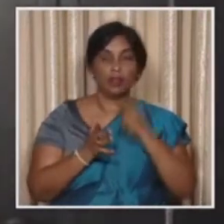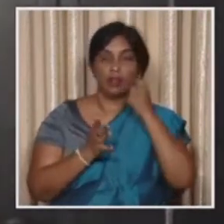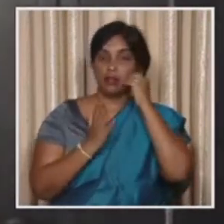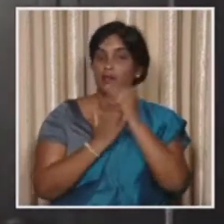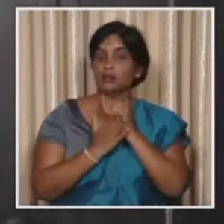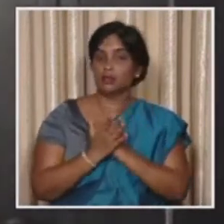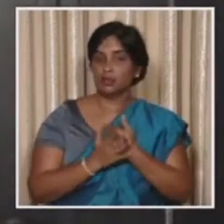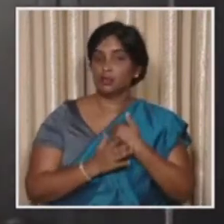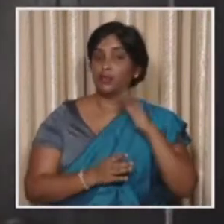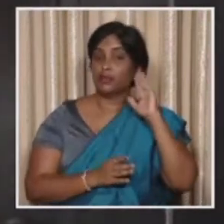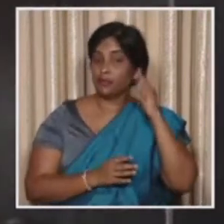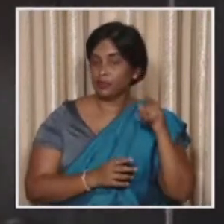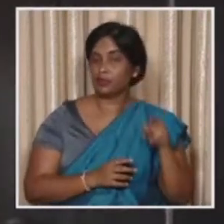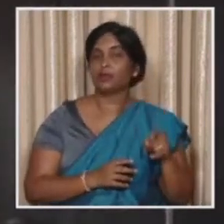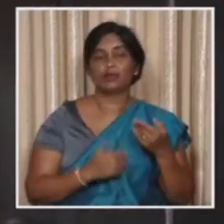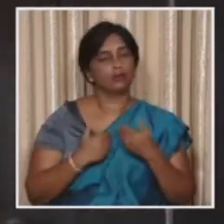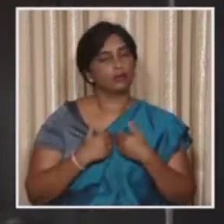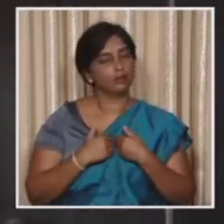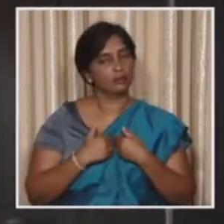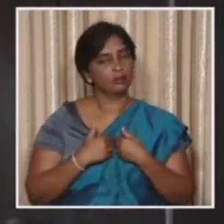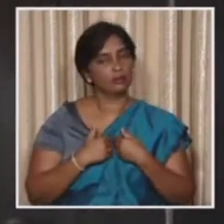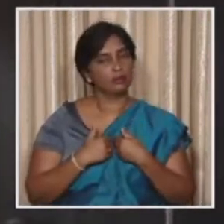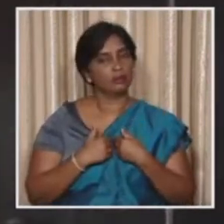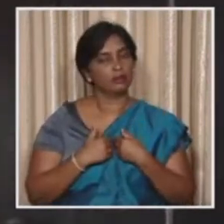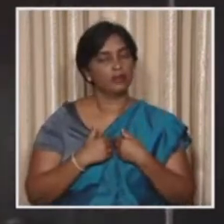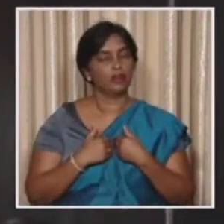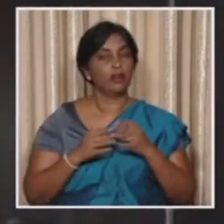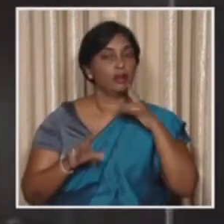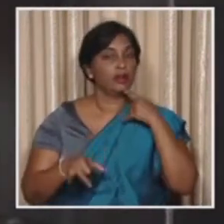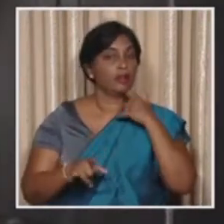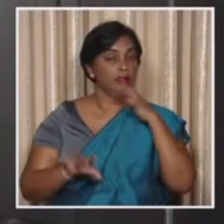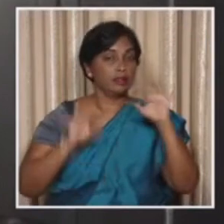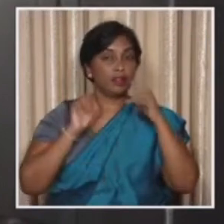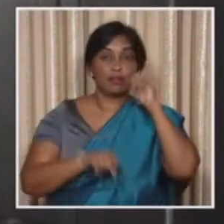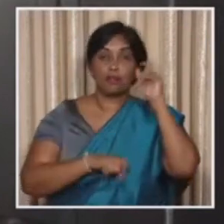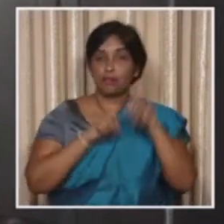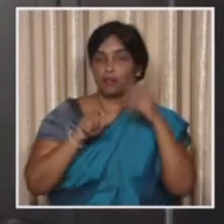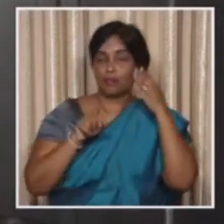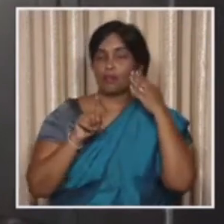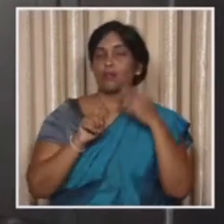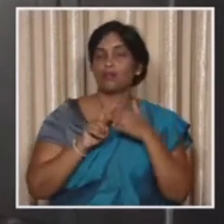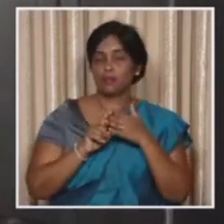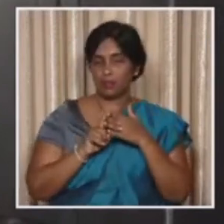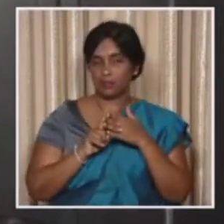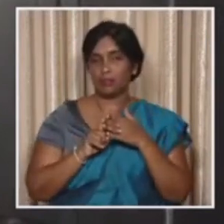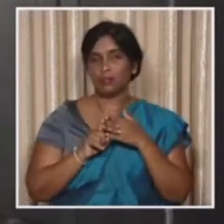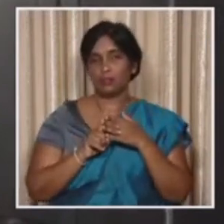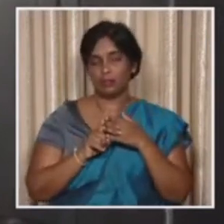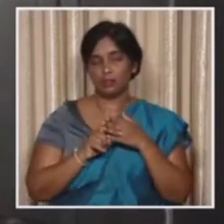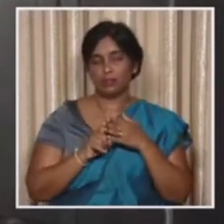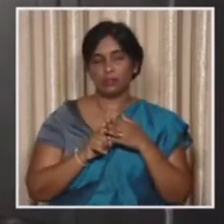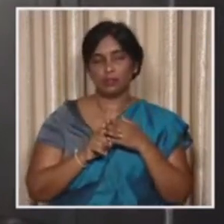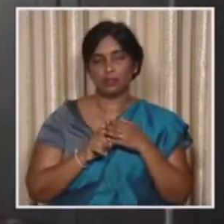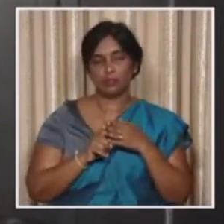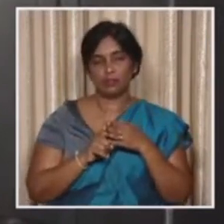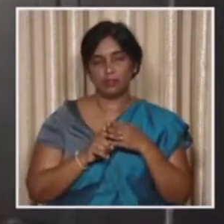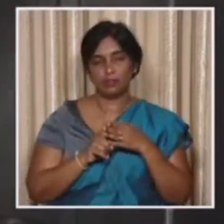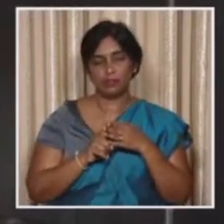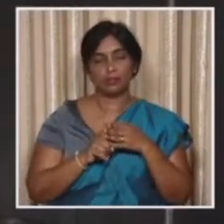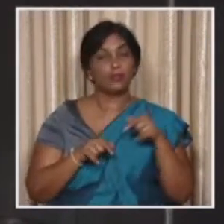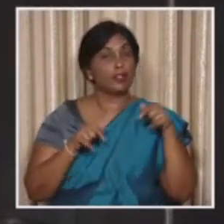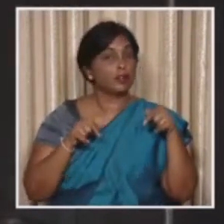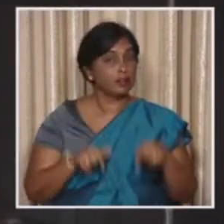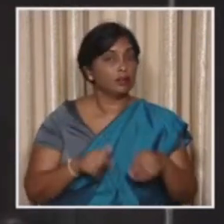போது எங்களுடைய பெருந்தோட்டத்துறையிலே வாழுகின்ற மக்கள் தொடர்பாக என்ன இப்போது இருக்கின்ற தேவைக்கான